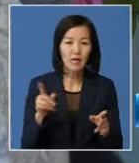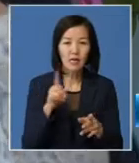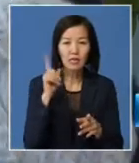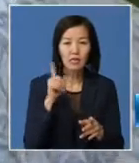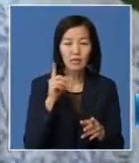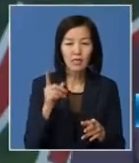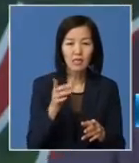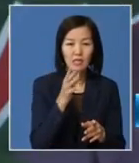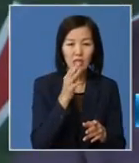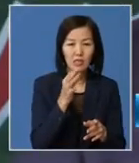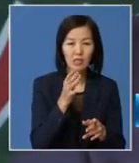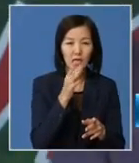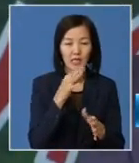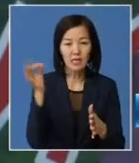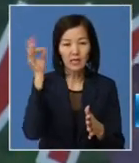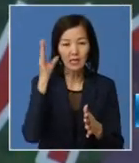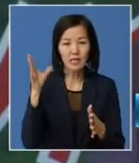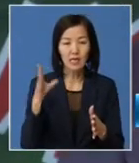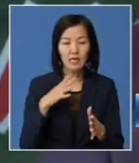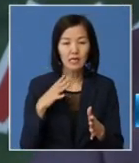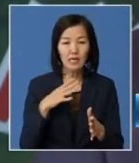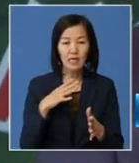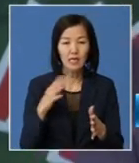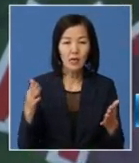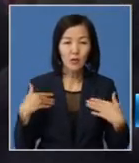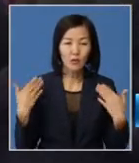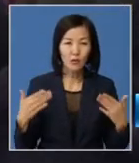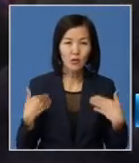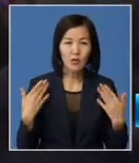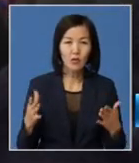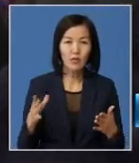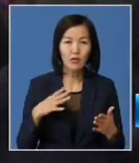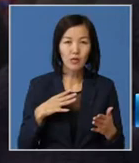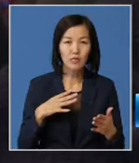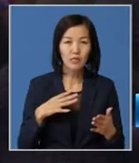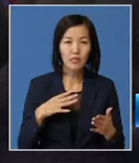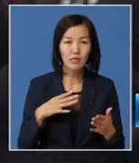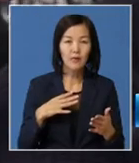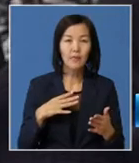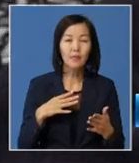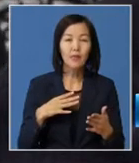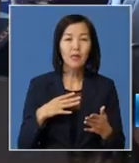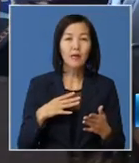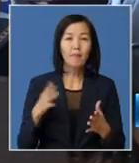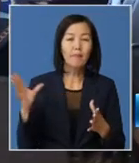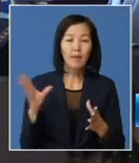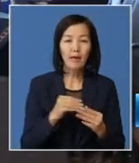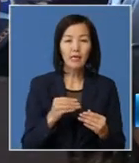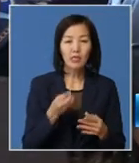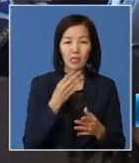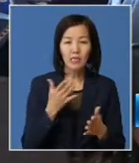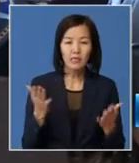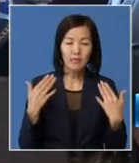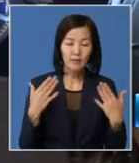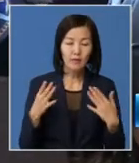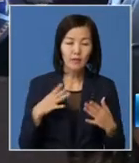еске алды. Жыл сайын өткізілетін мерекелік кеште ізгі тілектер айтылып, көнекөз қариялар ақ батасын берді. Жан дүниеміз жадырап, бір жасарып